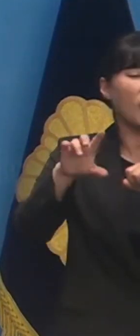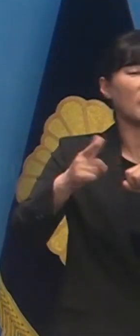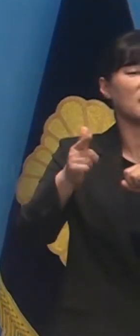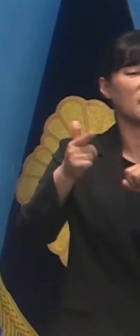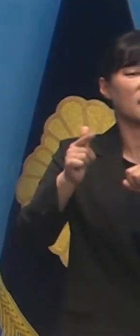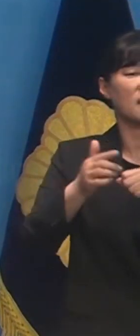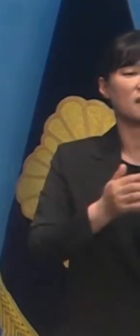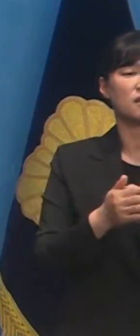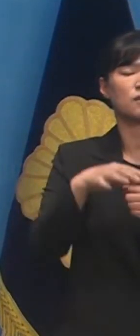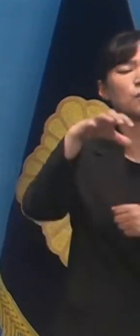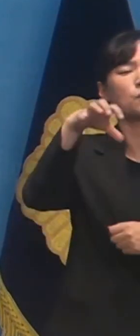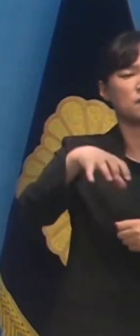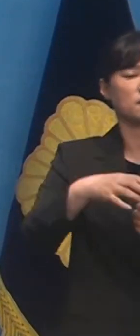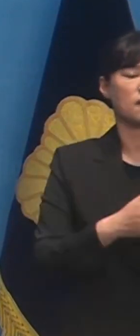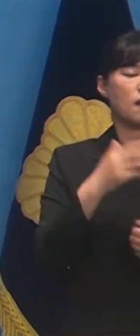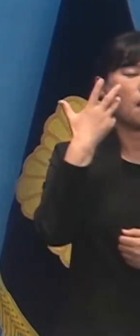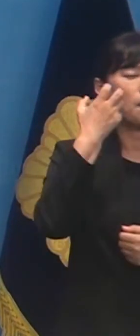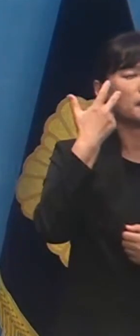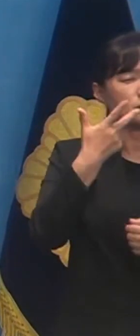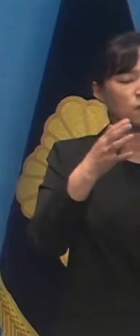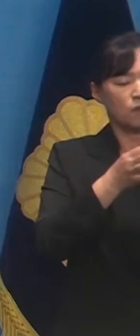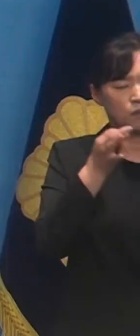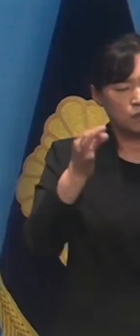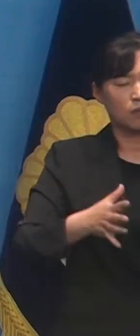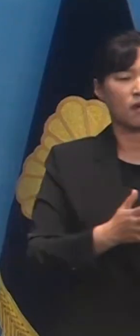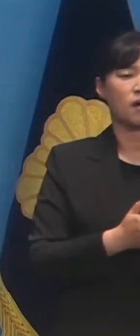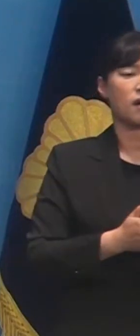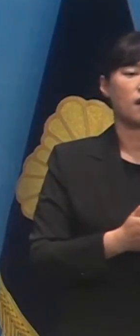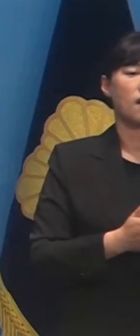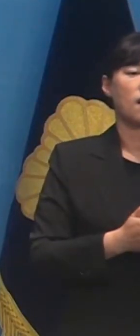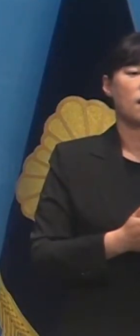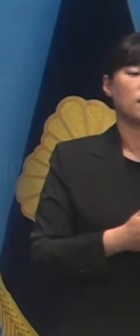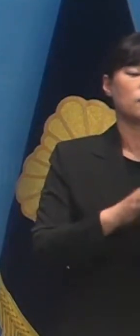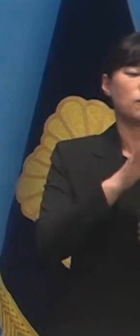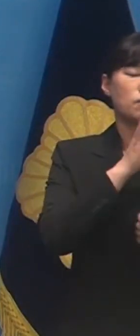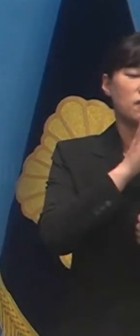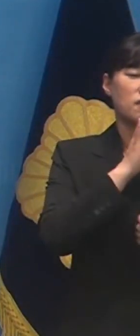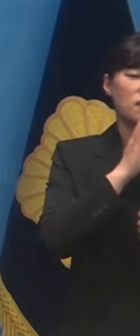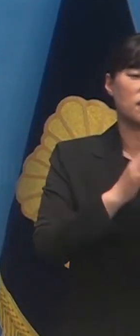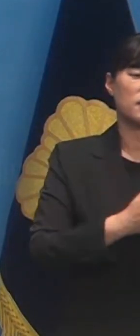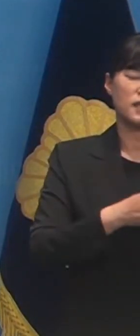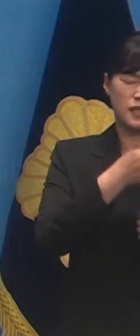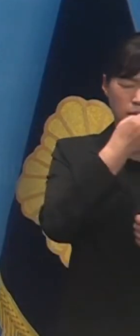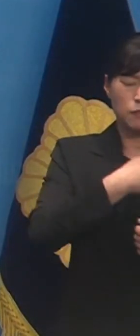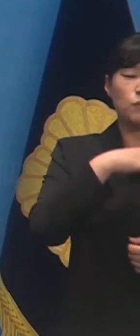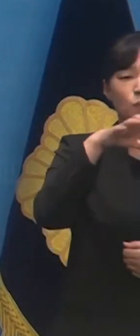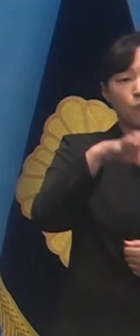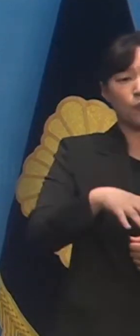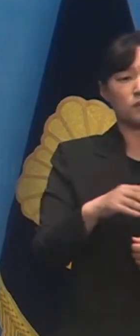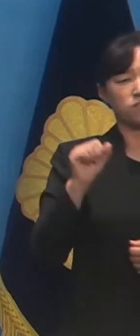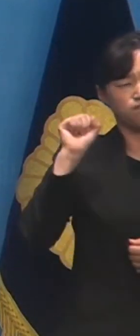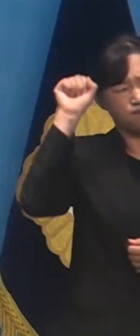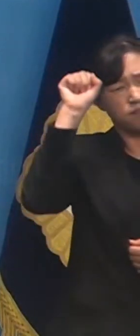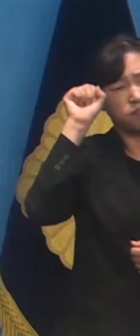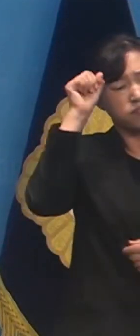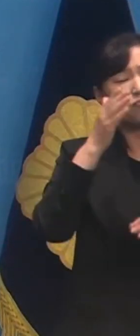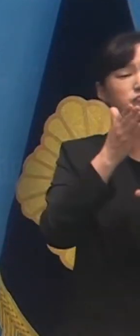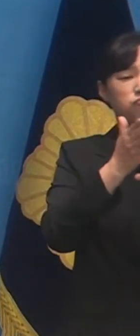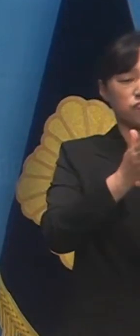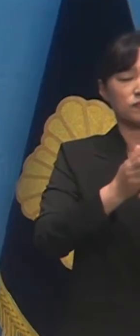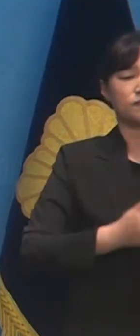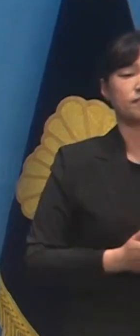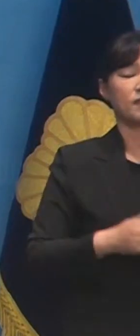아닌 공간에서 87일, 단 하루도 있기 어려운 공간에서 87일 고공농성이 진행